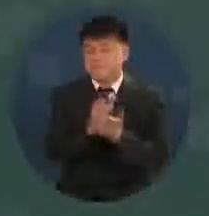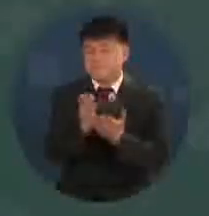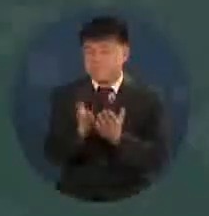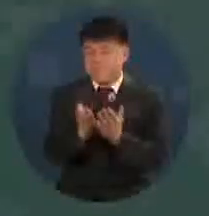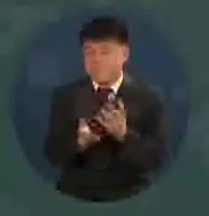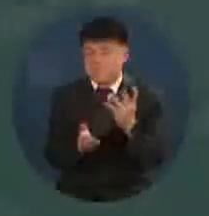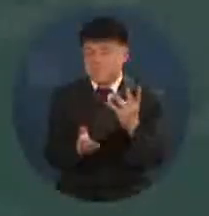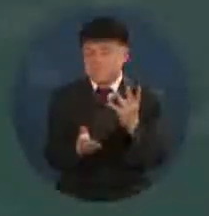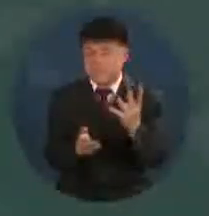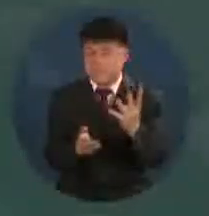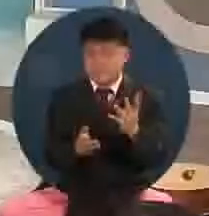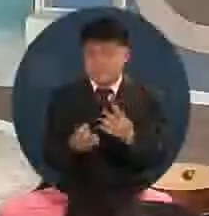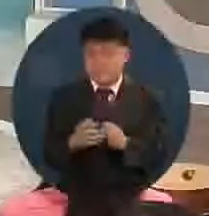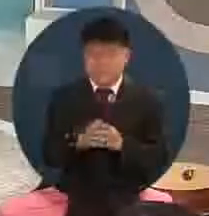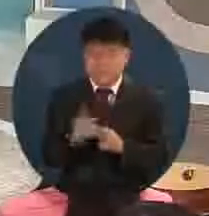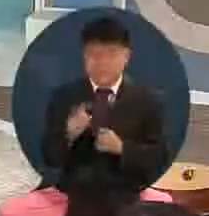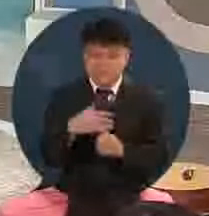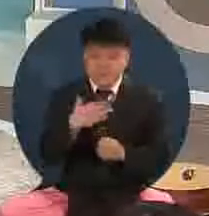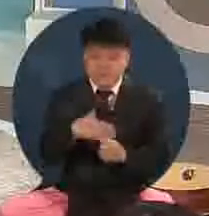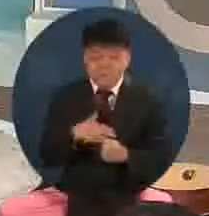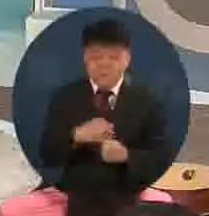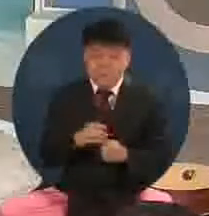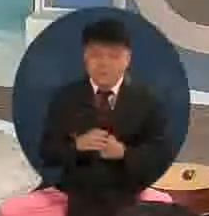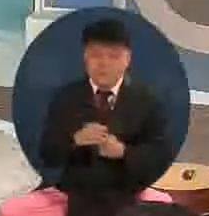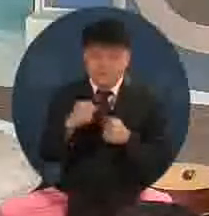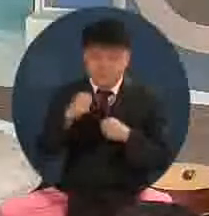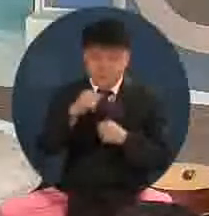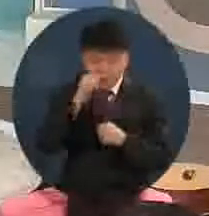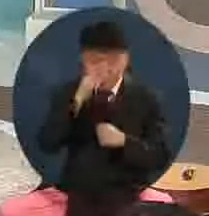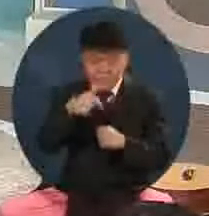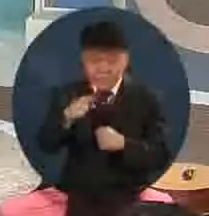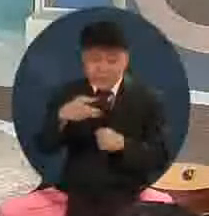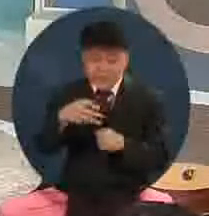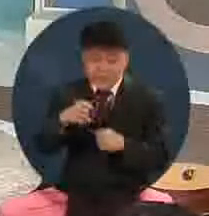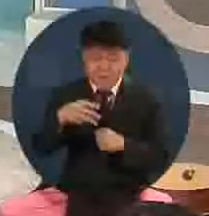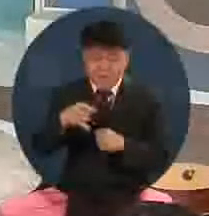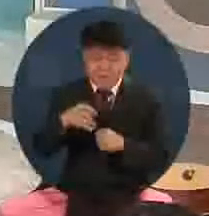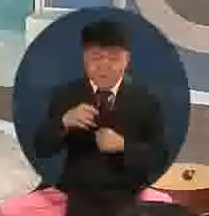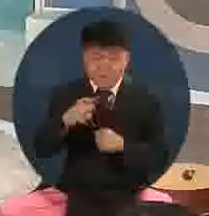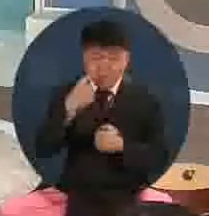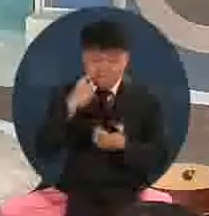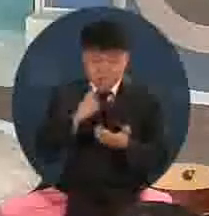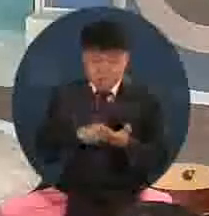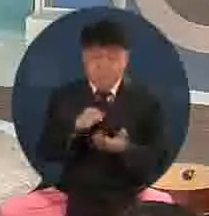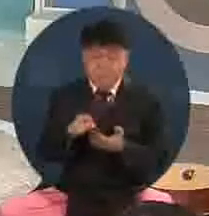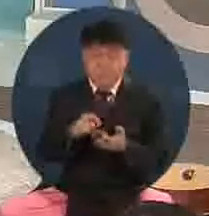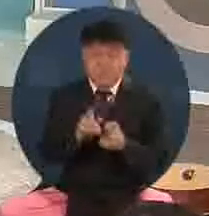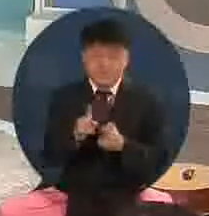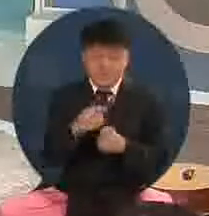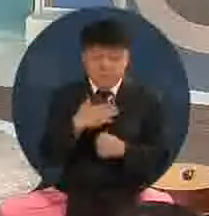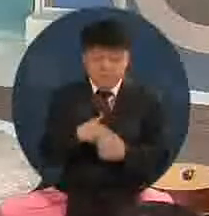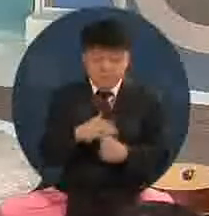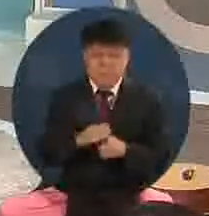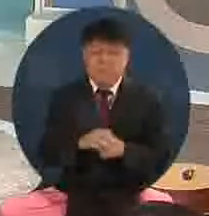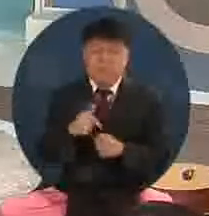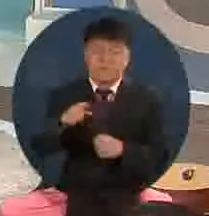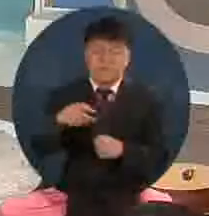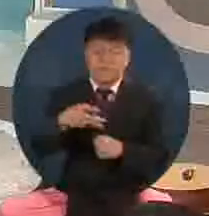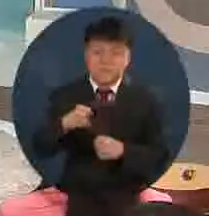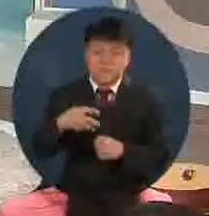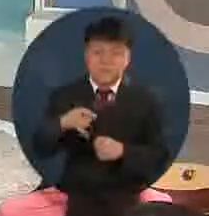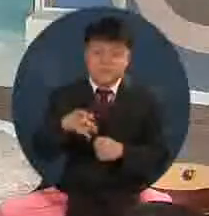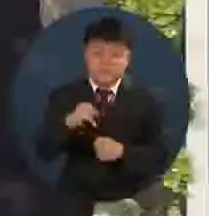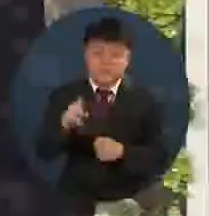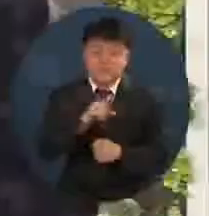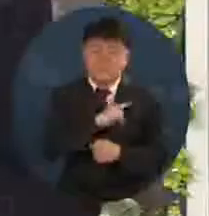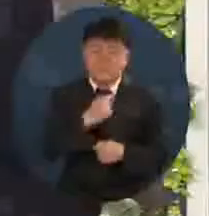그 달이 그것이 갈릴레이가 발견해서 갈릴레이 위성이라고 합니다. 그런데 갈릴레이가 이름을